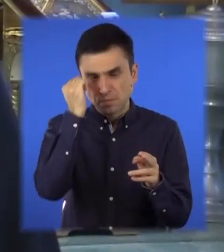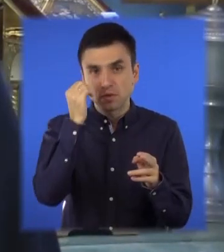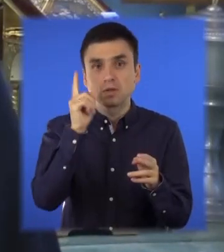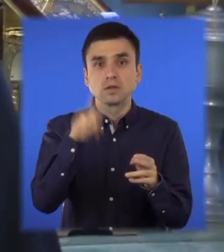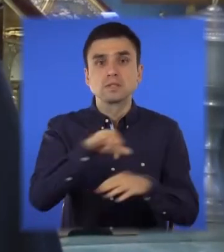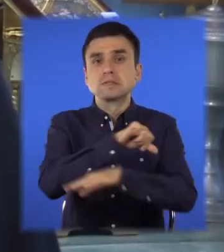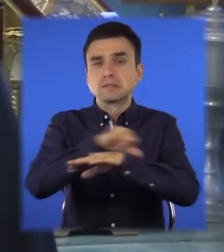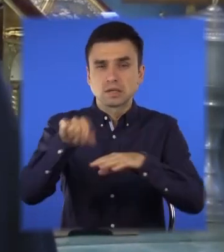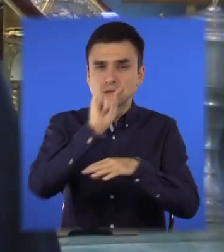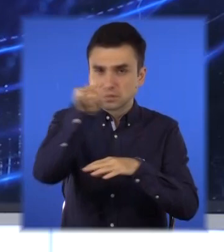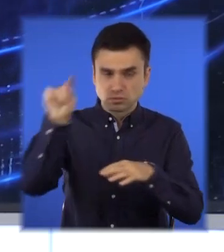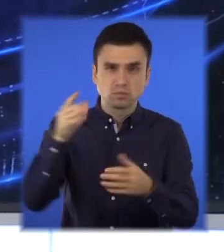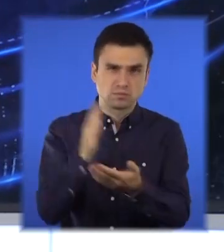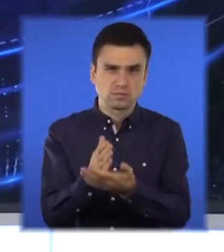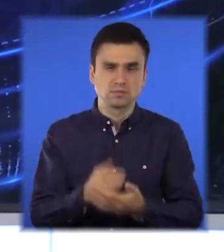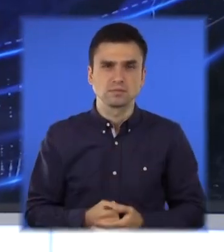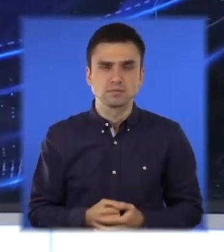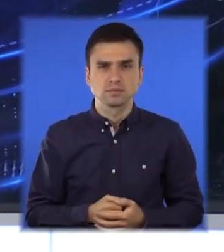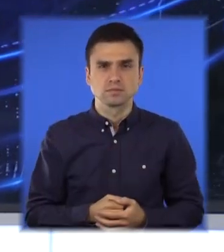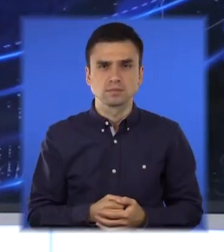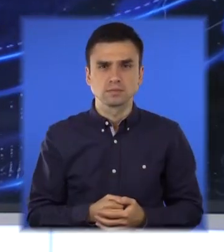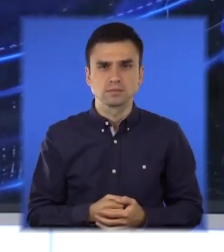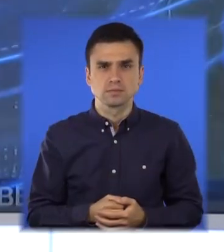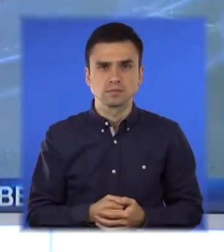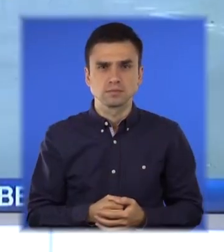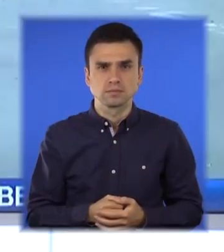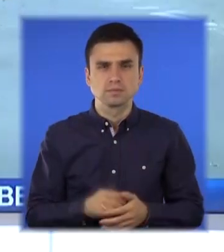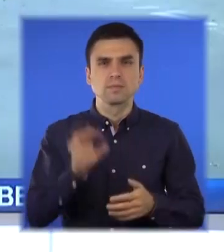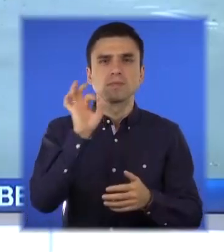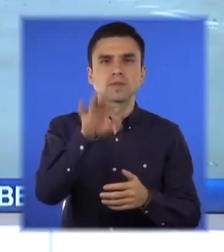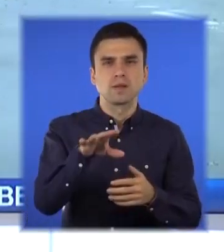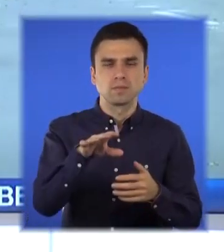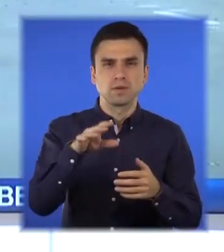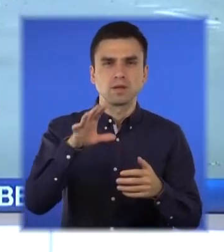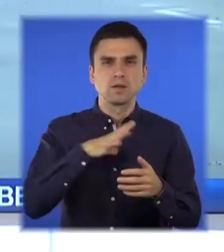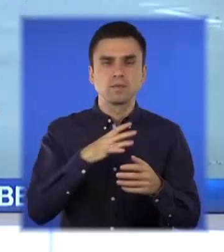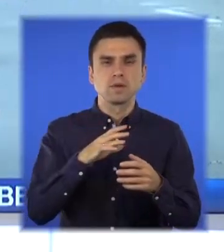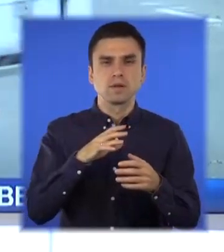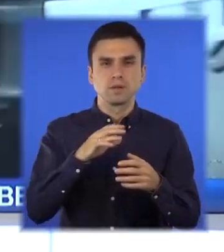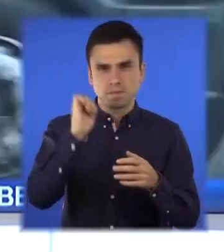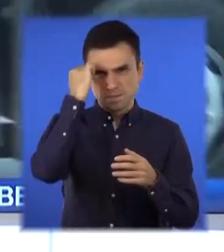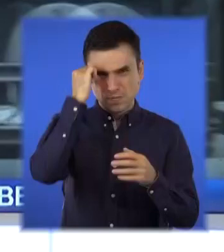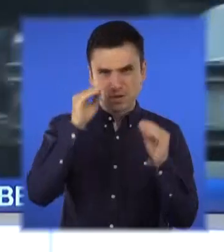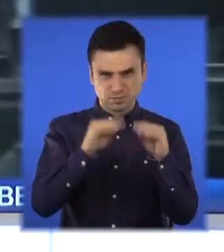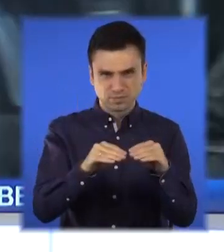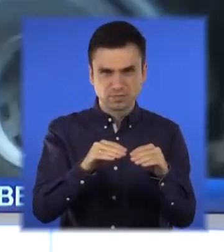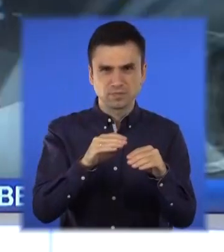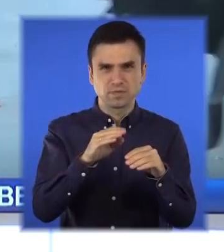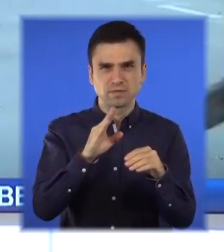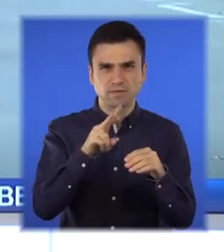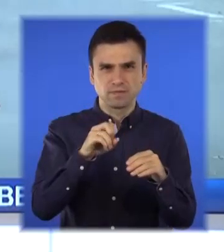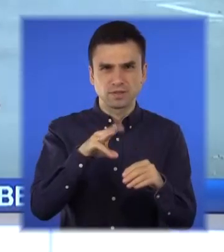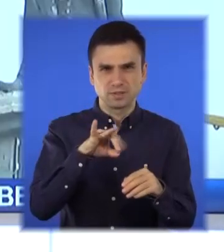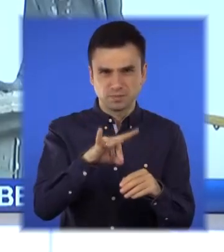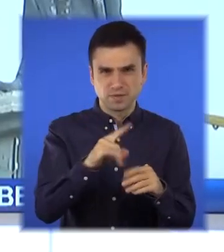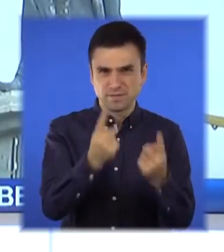за кордоном. Нагадаю, у зв'язку із встановленням пам'ятника Володимира Великому площу Олександра Поля колишню